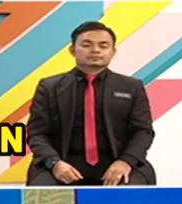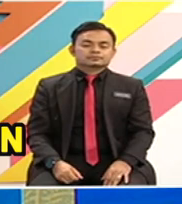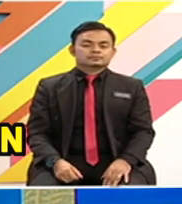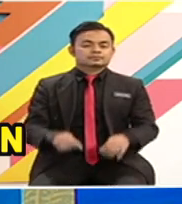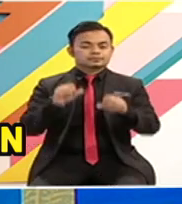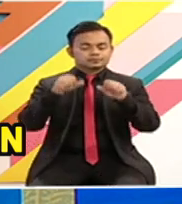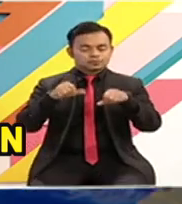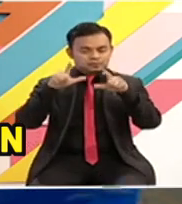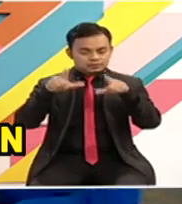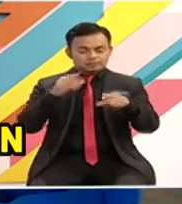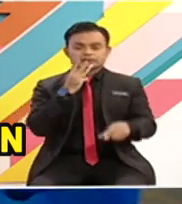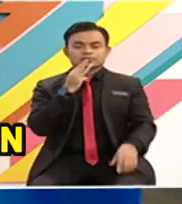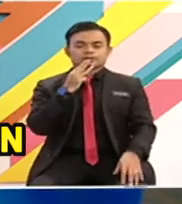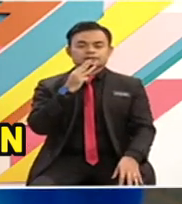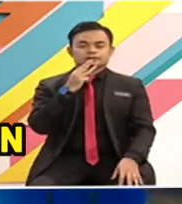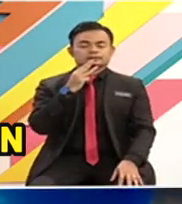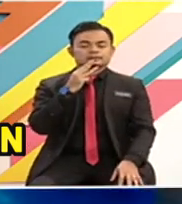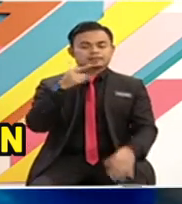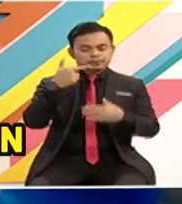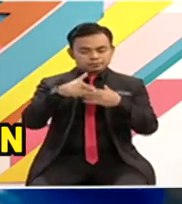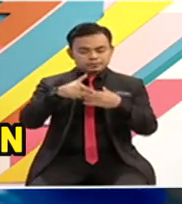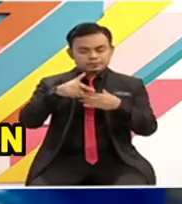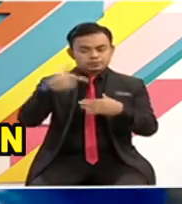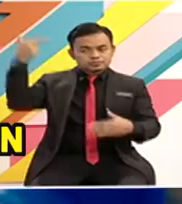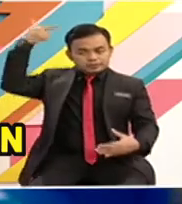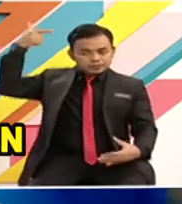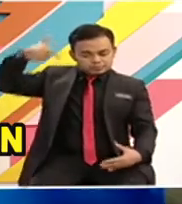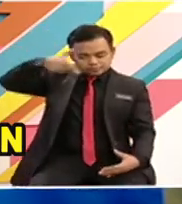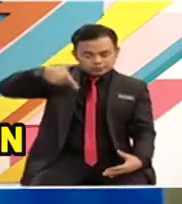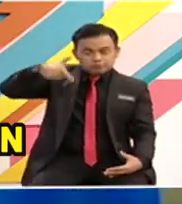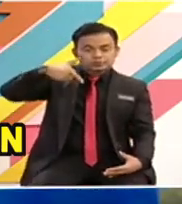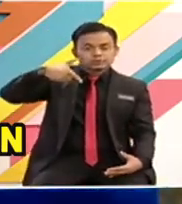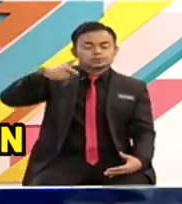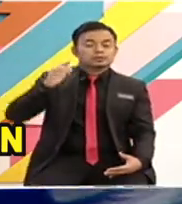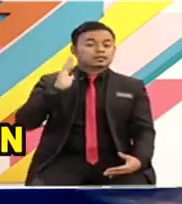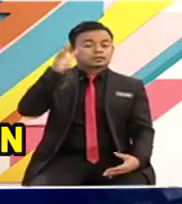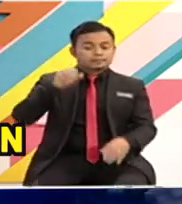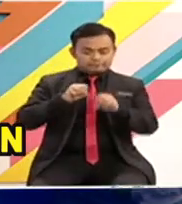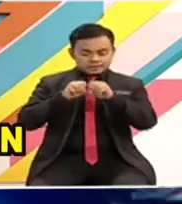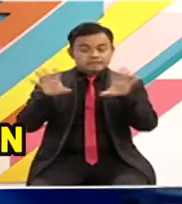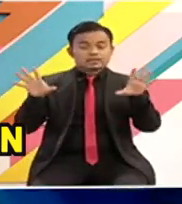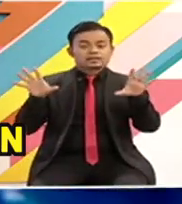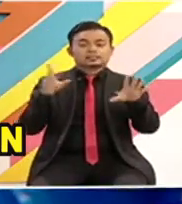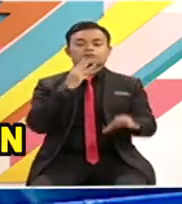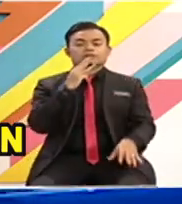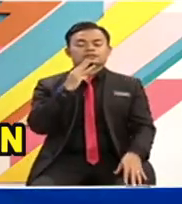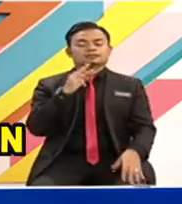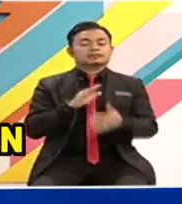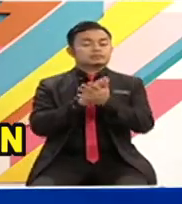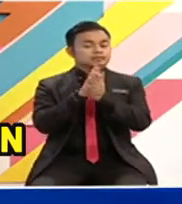gaya atau Anda ditengah dan kita lalukan pengering rambut tuh pada warna dia akan memecah kawannya tuh ini corak yang lebih cantik